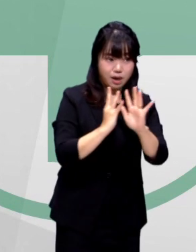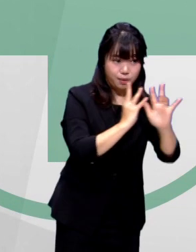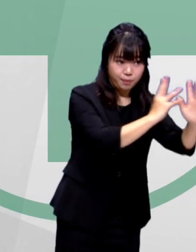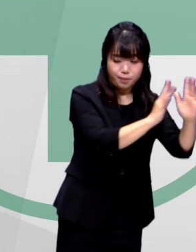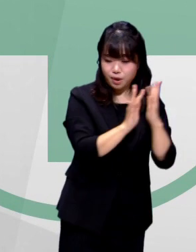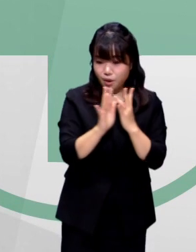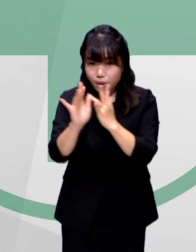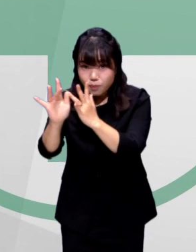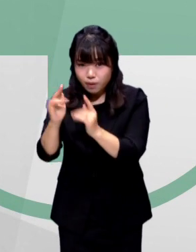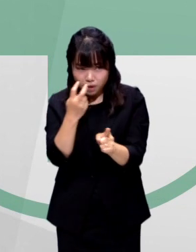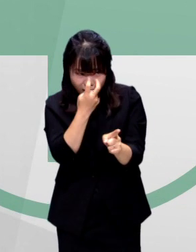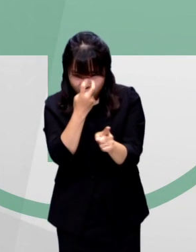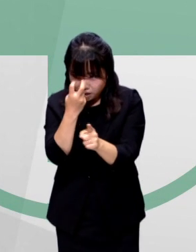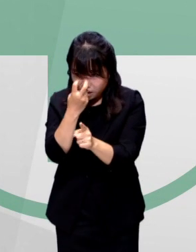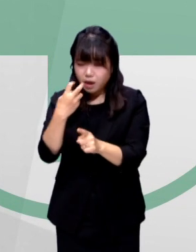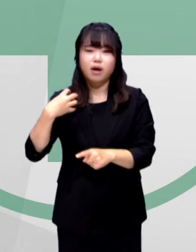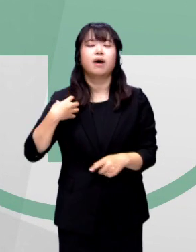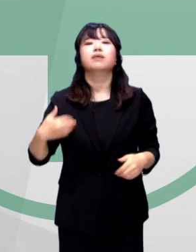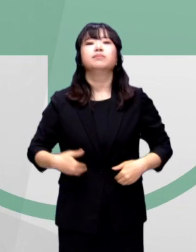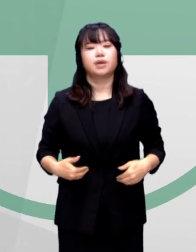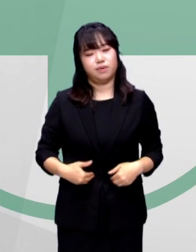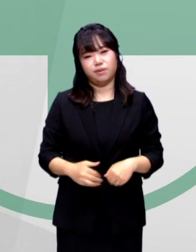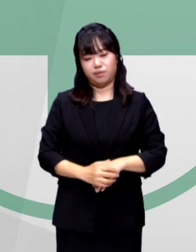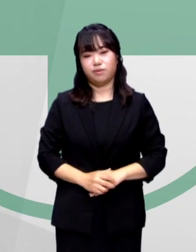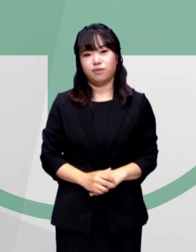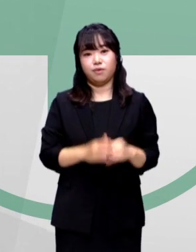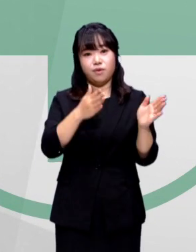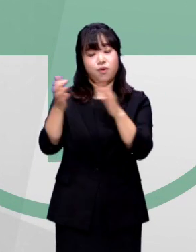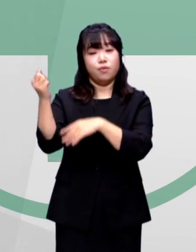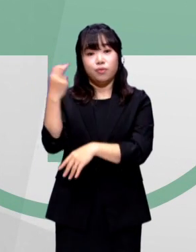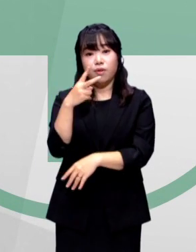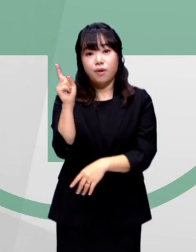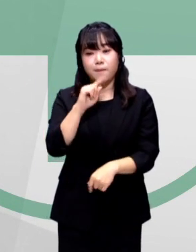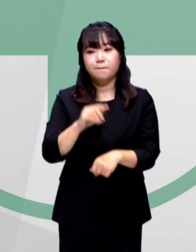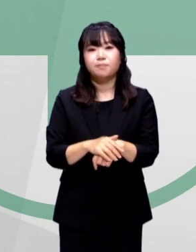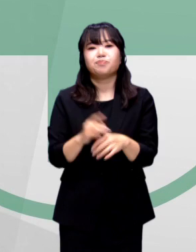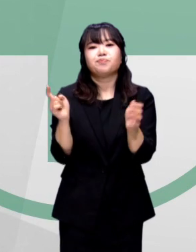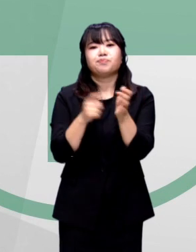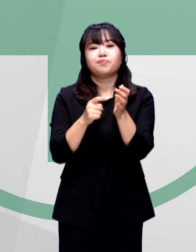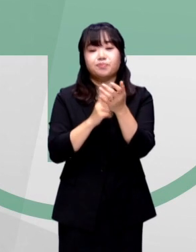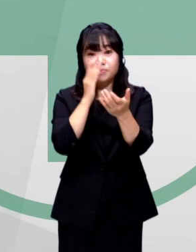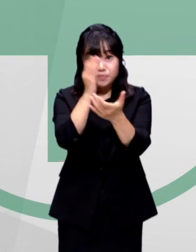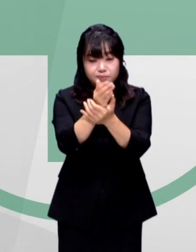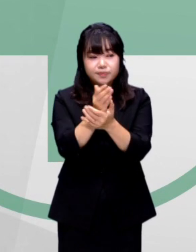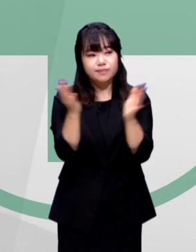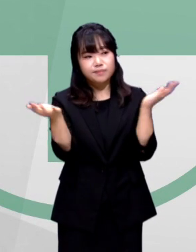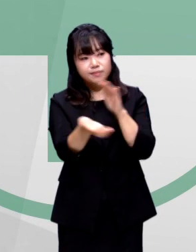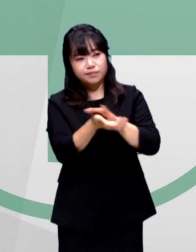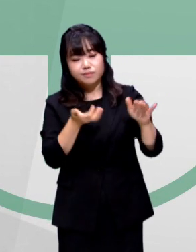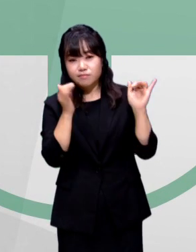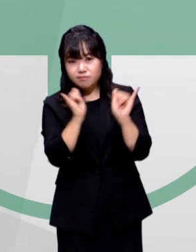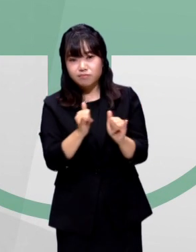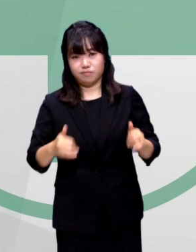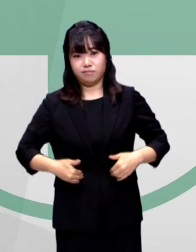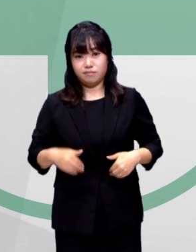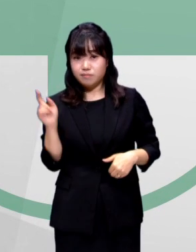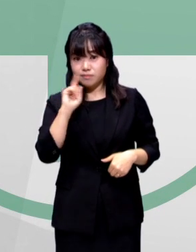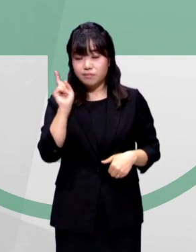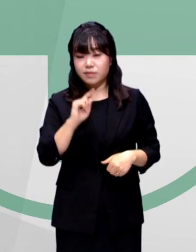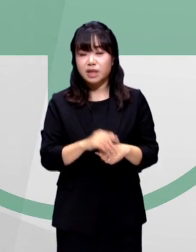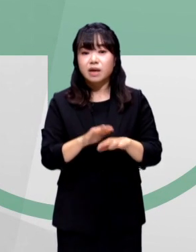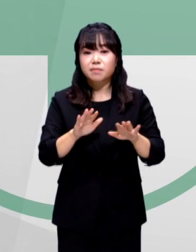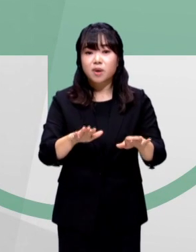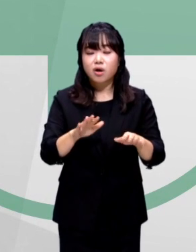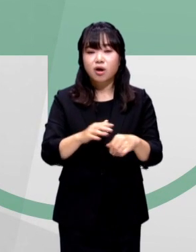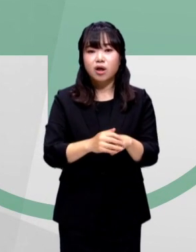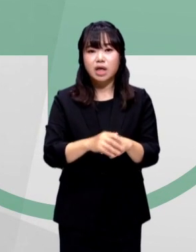회전을 하면서 하는 방법들이 있습니다. 그리고 마지막으로는 이제 비상 대비에 대해서 우리가 짚어보지 않을 수가 없는데요. 이번에